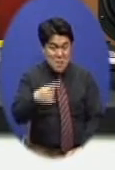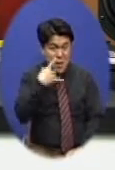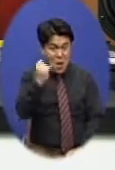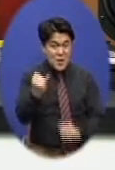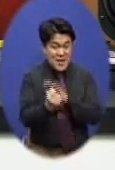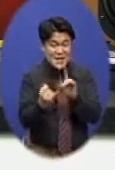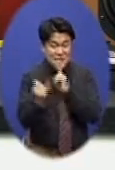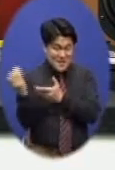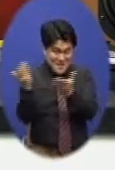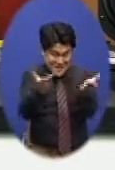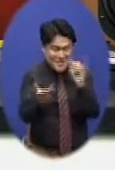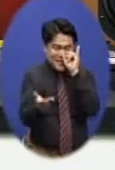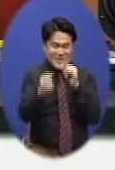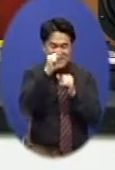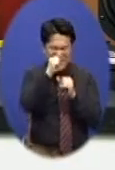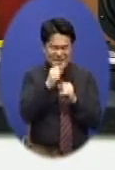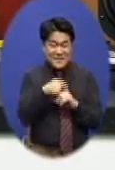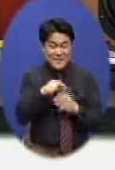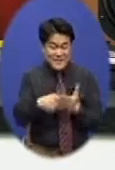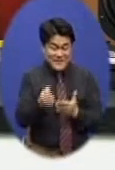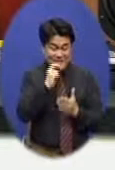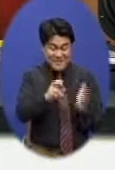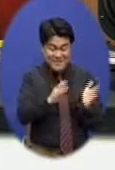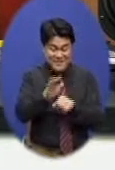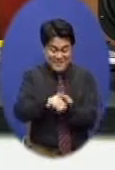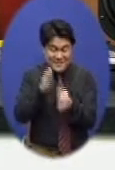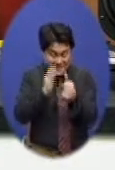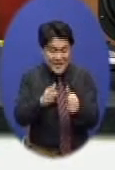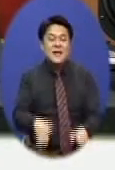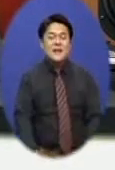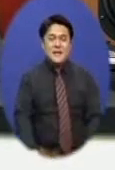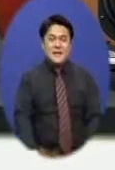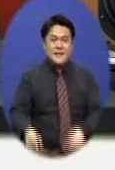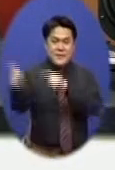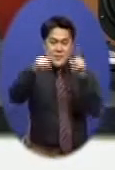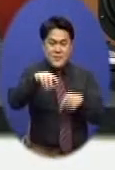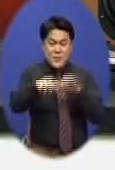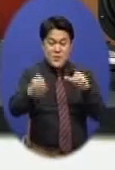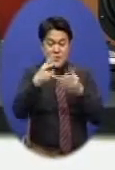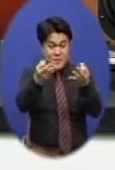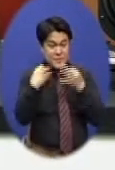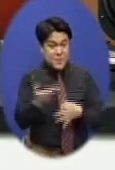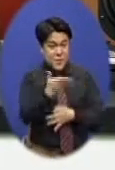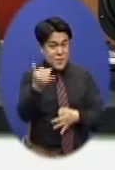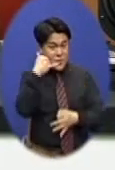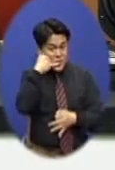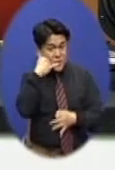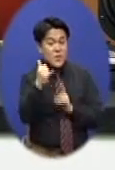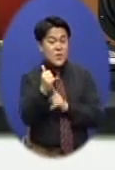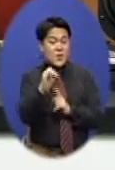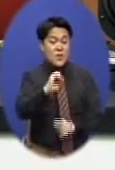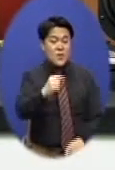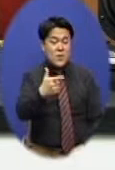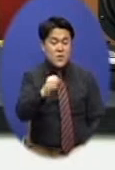어머님 사랑한답니다. 자 네. 좋은 마음 가지시고 노래 준비해 주세요. 네. 네. 전국에 계신 시청자 여러분 ARS